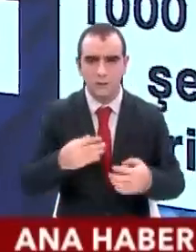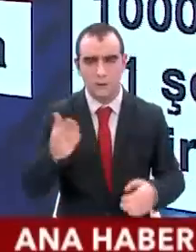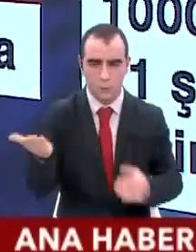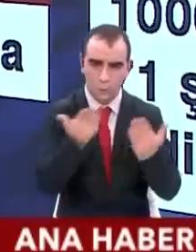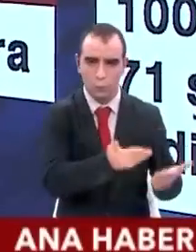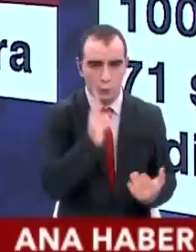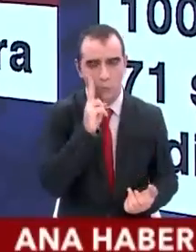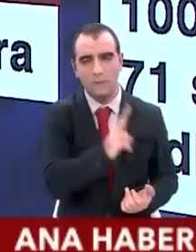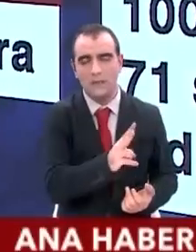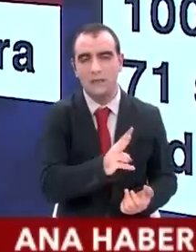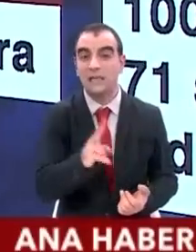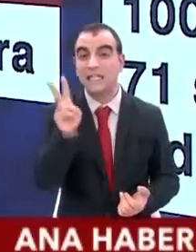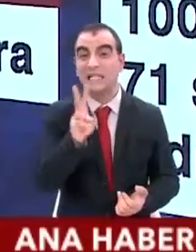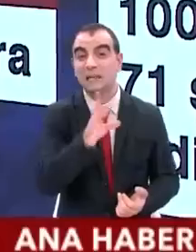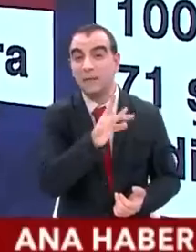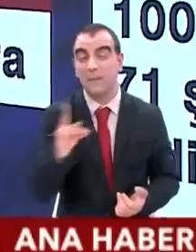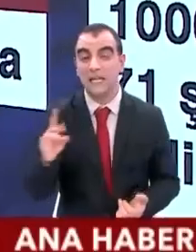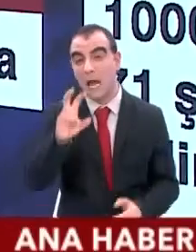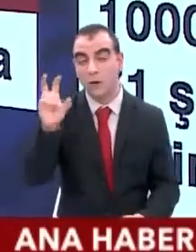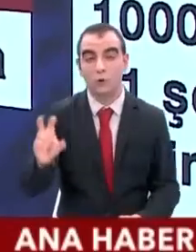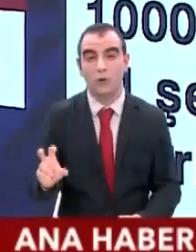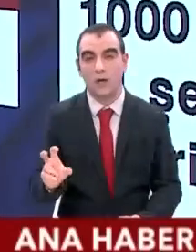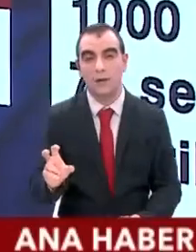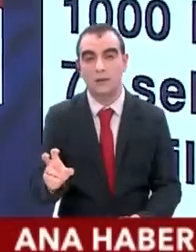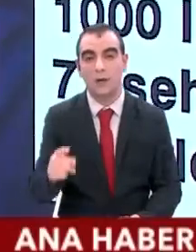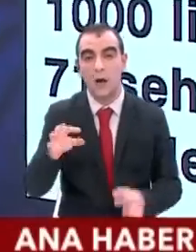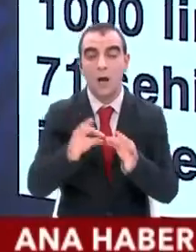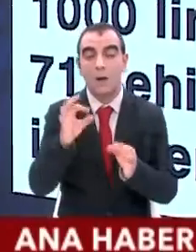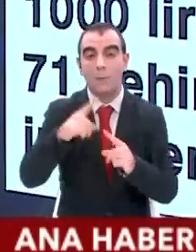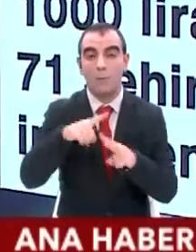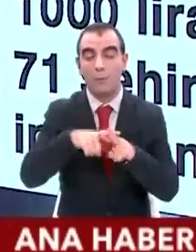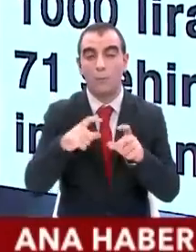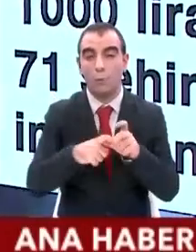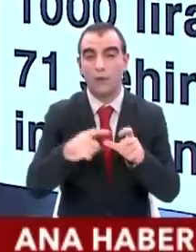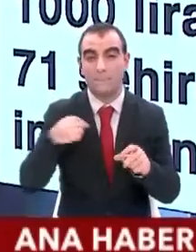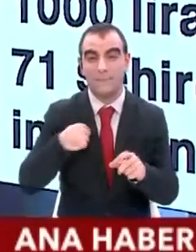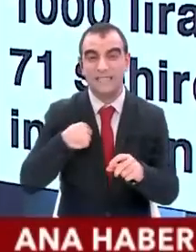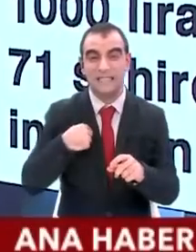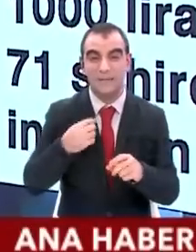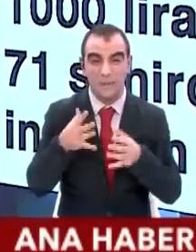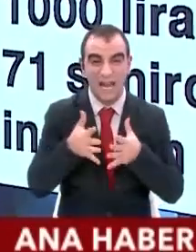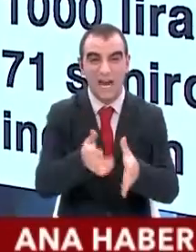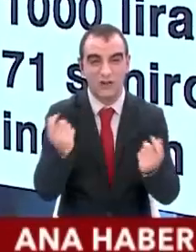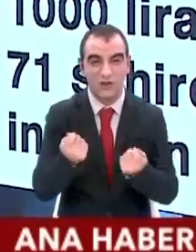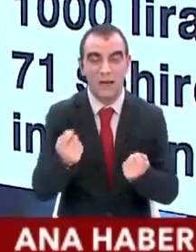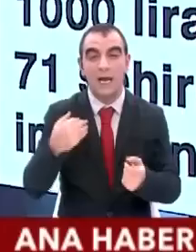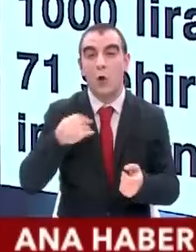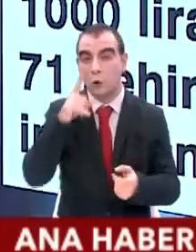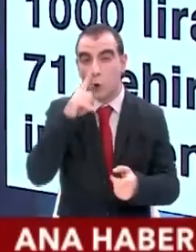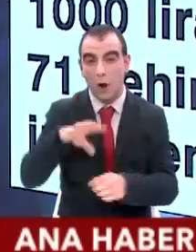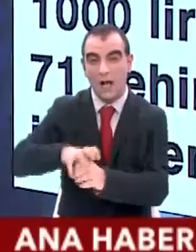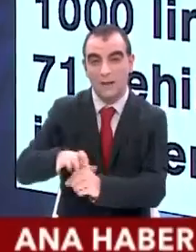menfaat 20 milyar dolar botaş'ın bizim enerji Daha doğrusu doğalgaz vanamızın